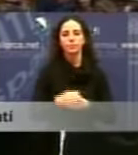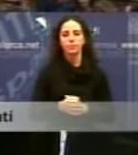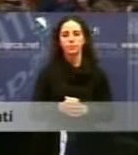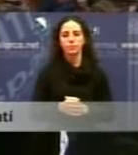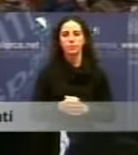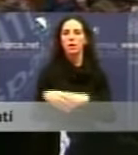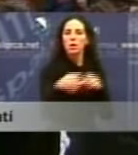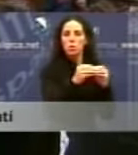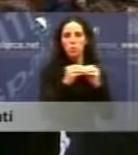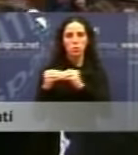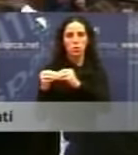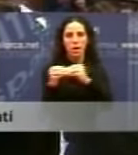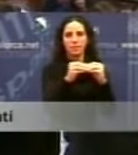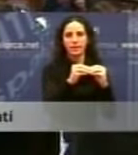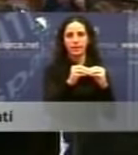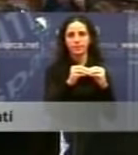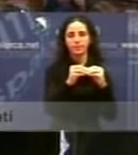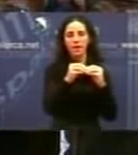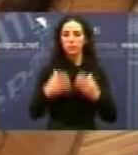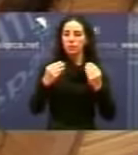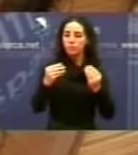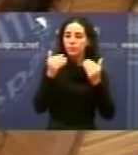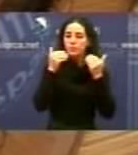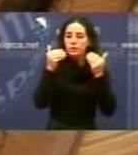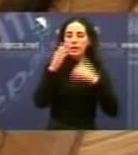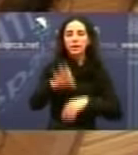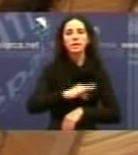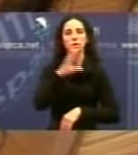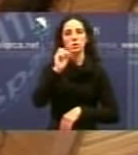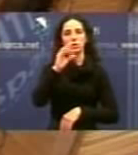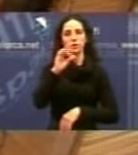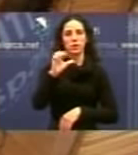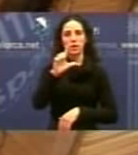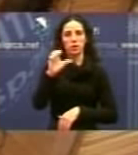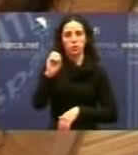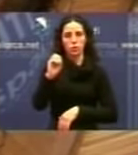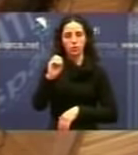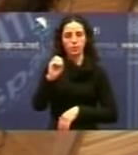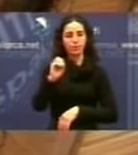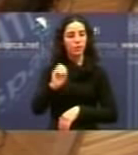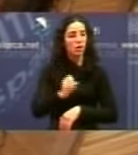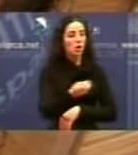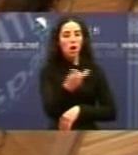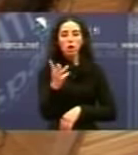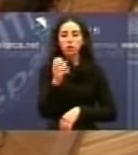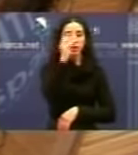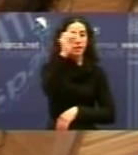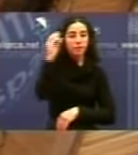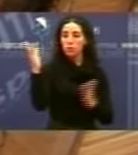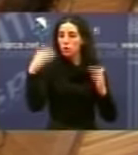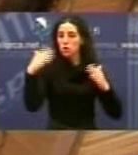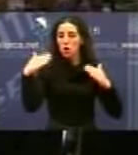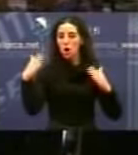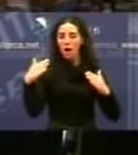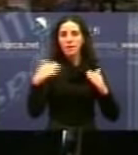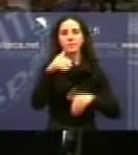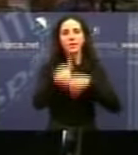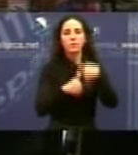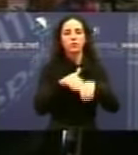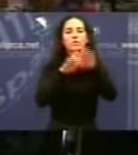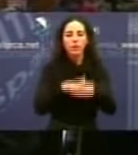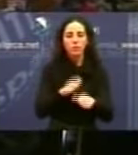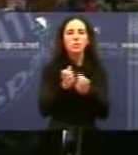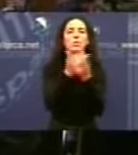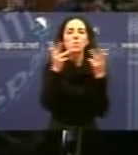milions d'euros als ajuntaments per al pla d'obres i serveis, 5 milions més per al manteniment de carreteres, 1.200.000 euros per a